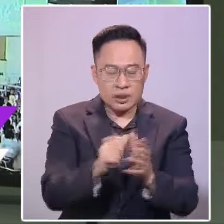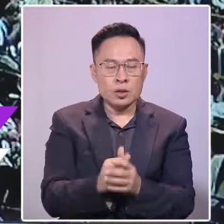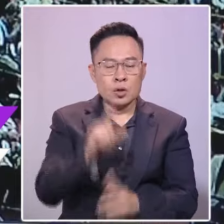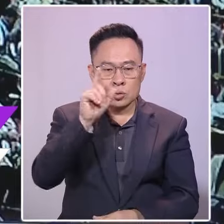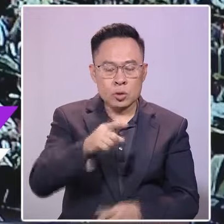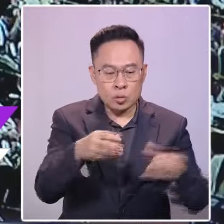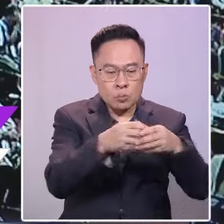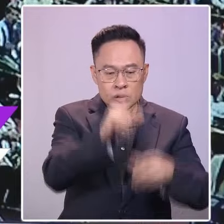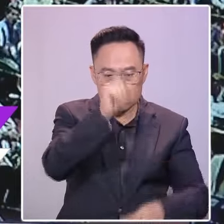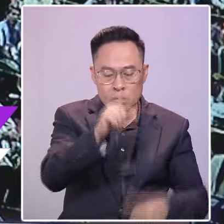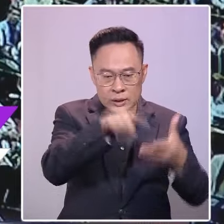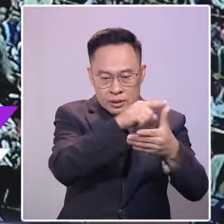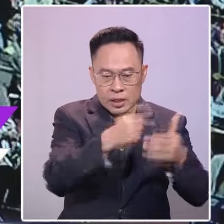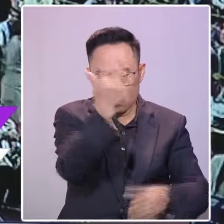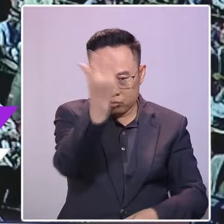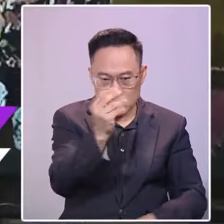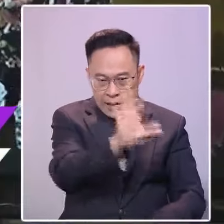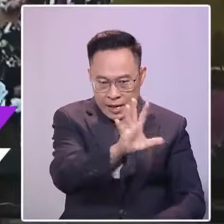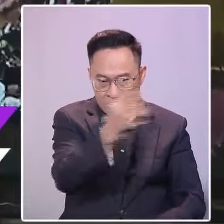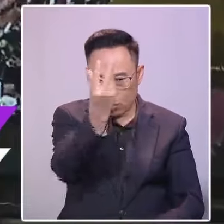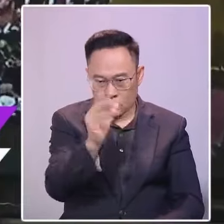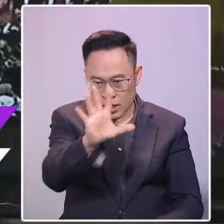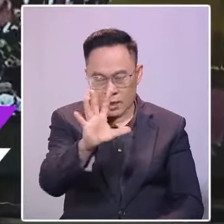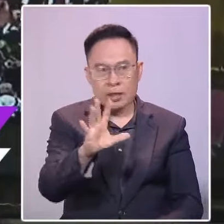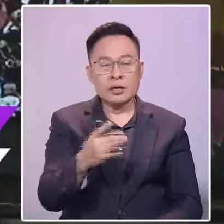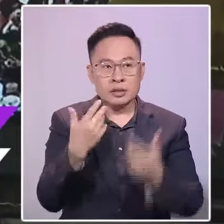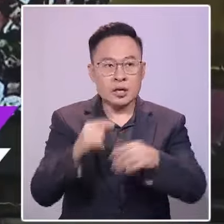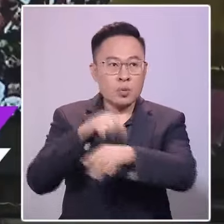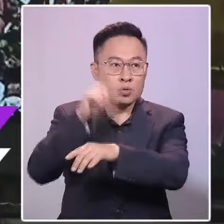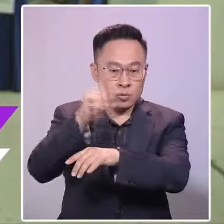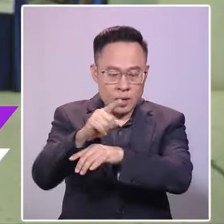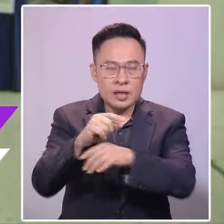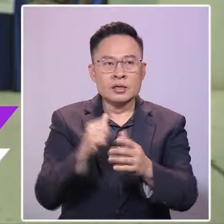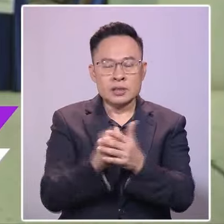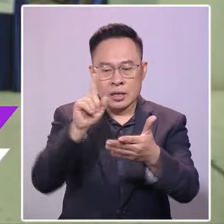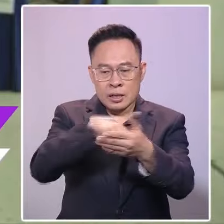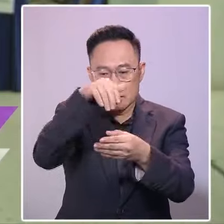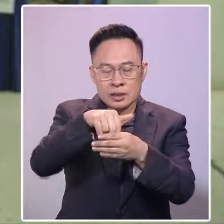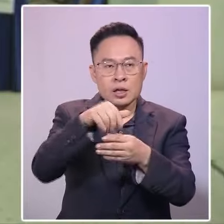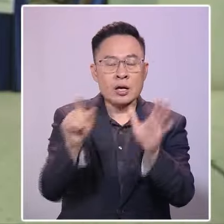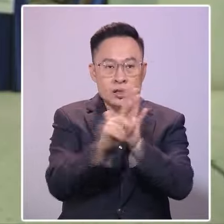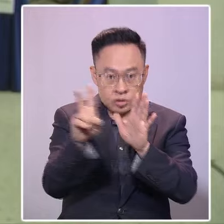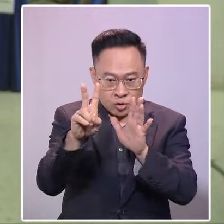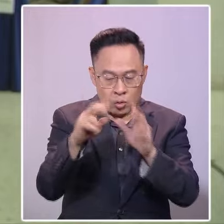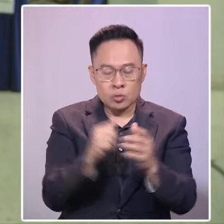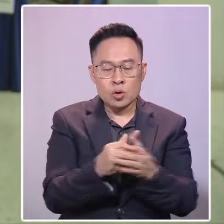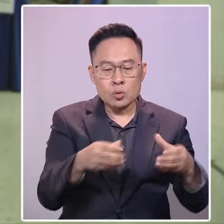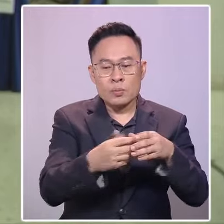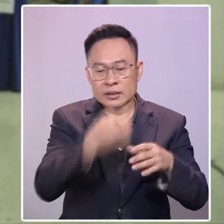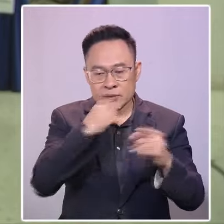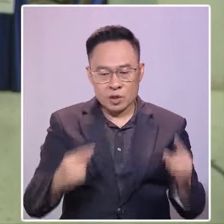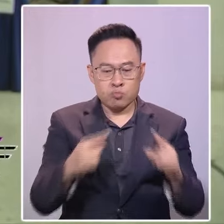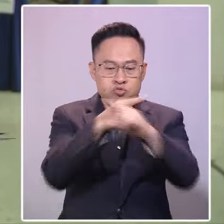วุฒิสภาของอำเภอจะได้3คนในช่วงบ่ายวันนี้ครับต้องรอกันช่วงบ่ายครับว่านัก20สาขาอาชีพจ